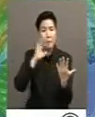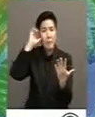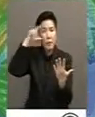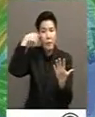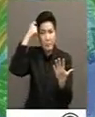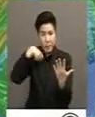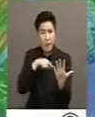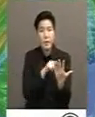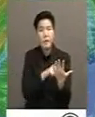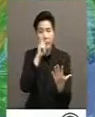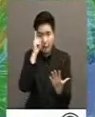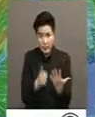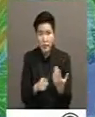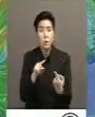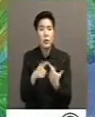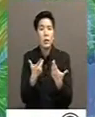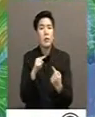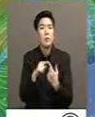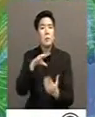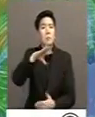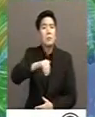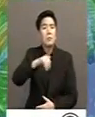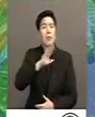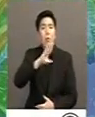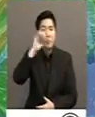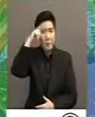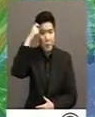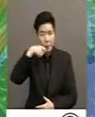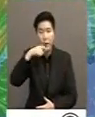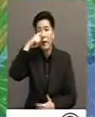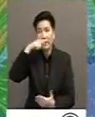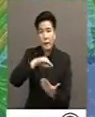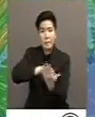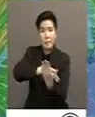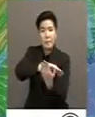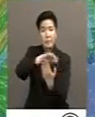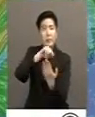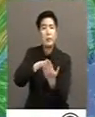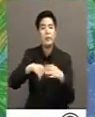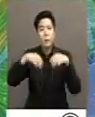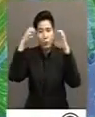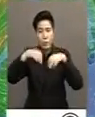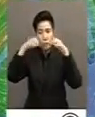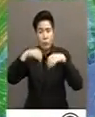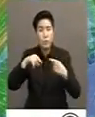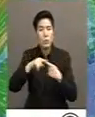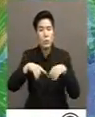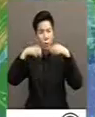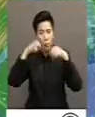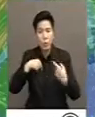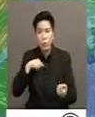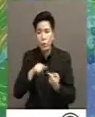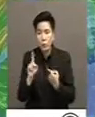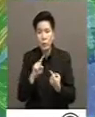าครับก็จะส่งผลทำให้บริเวณแถวย่างกุ้งรวมถึงประเทศไทยทางด้านฝั่งตะวันตกด้วยนะครับเกิดฝนตกหนักครับไม่ว่า